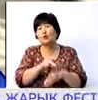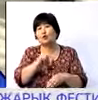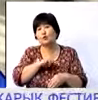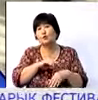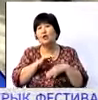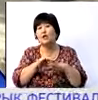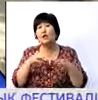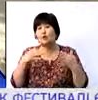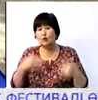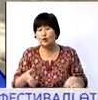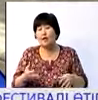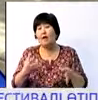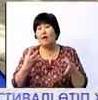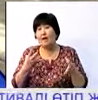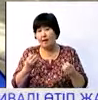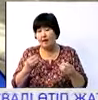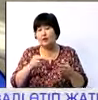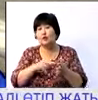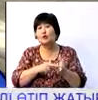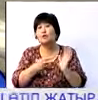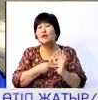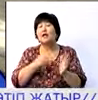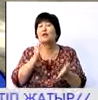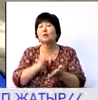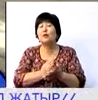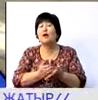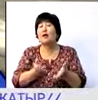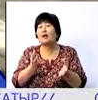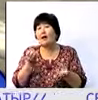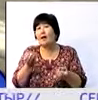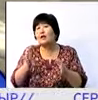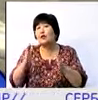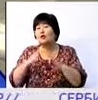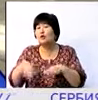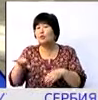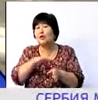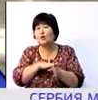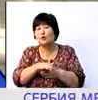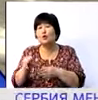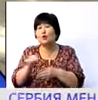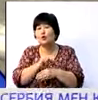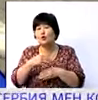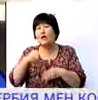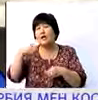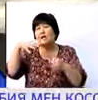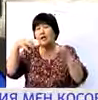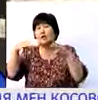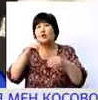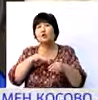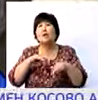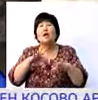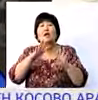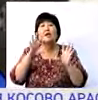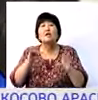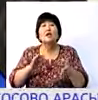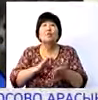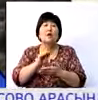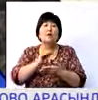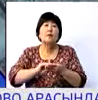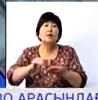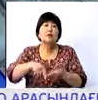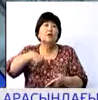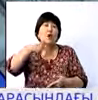жүргіздік. Әлде де жоспарларымыз бар, қалған үйлердің бәріне түгел жөндеу жұмыстарын, жарықтандыру жұмыстарын жүргізу. Жалпы баспасөз турында